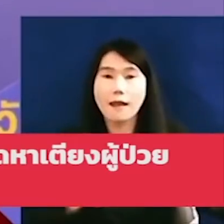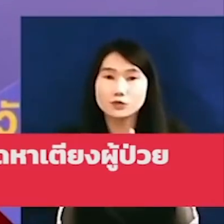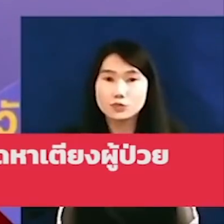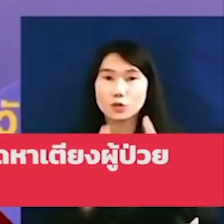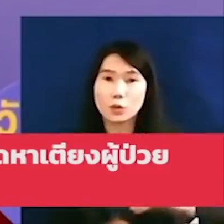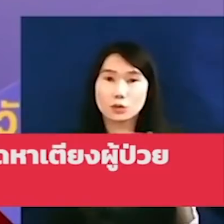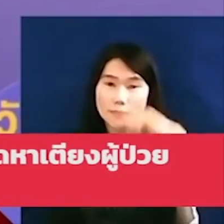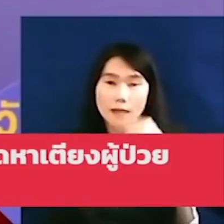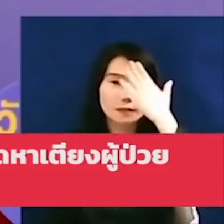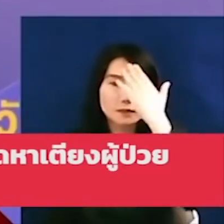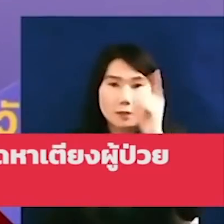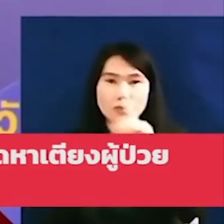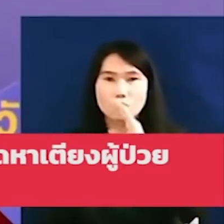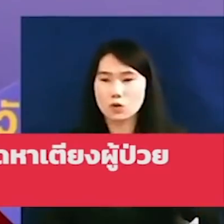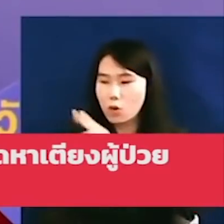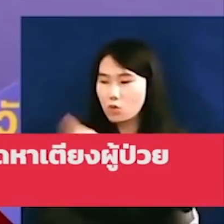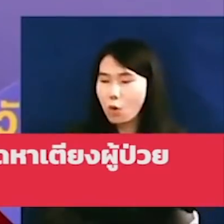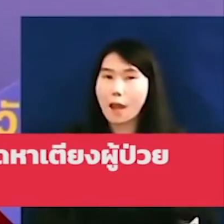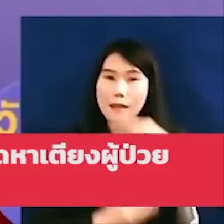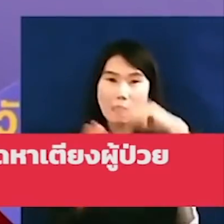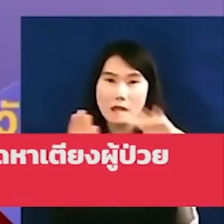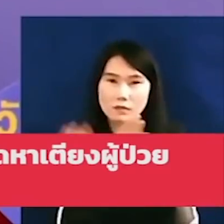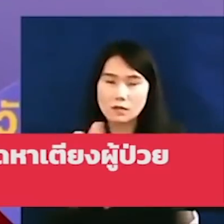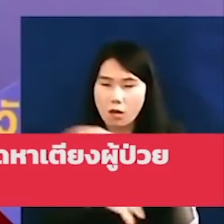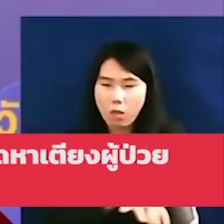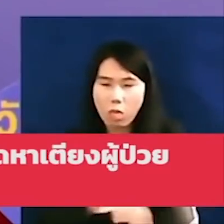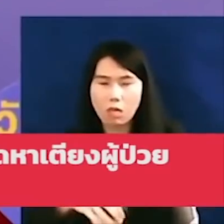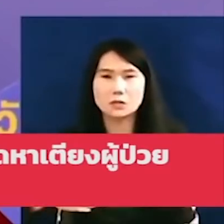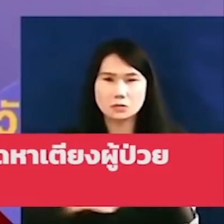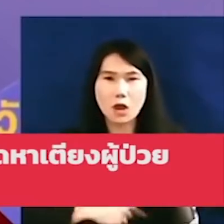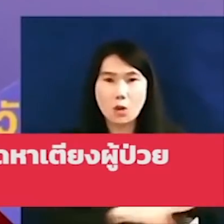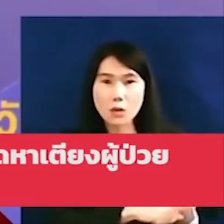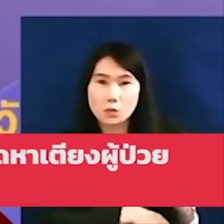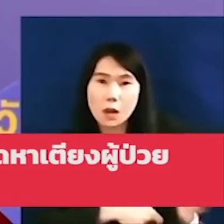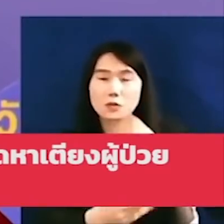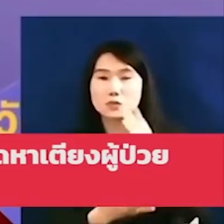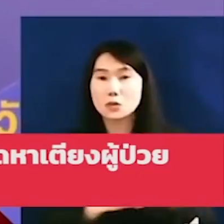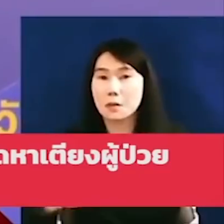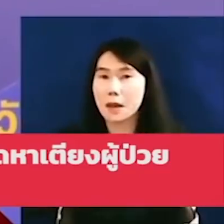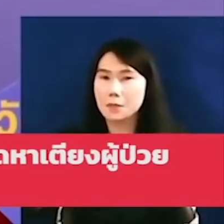สังกัดจะช่วยให้ผู้ป่วยสีเหลืองเข้าโรงพยาบาลได้เร็วขึ้นค่ะ